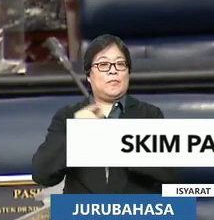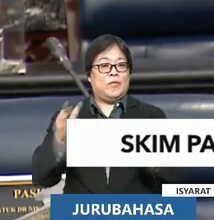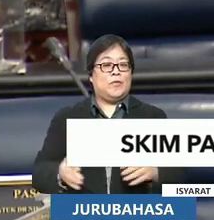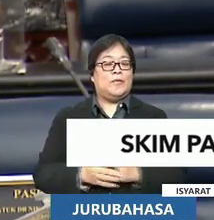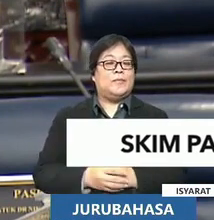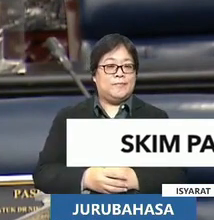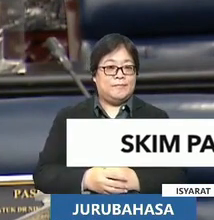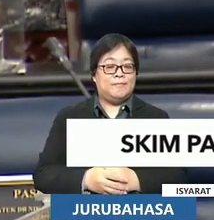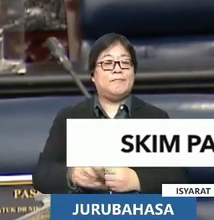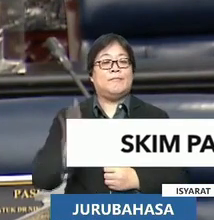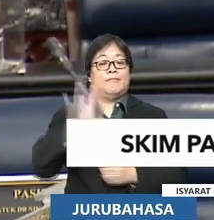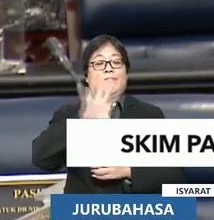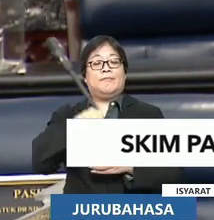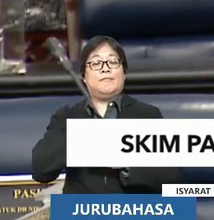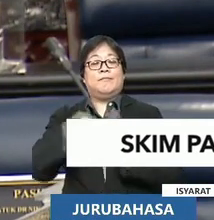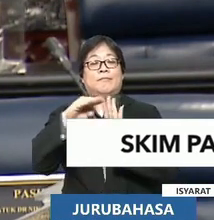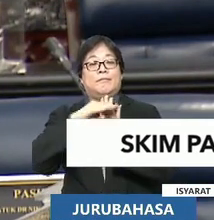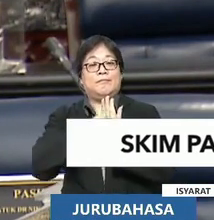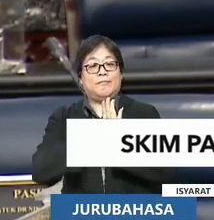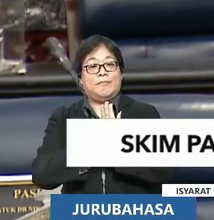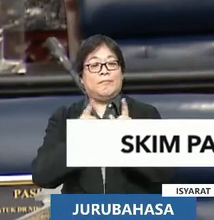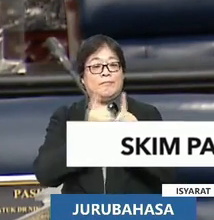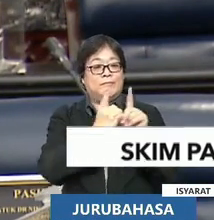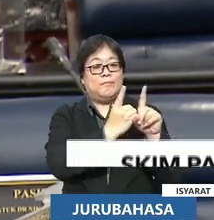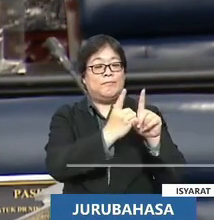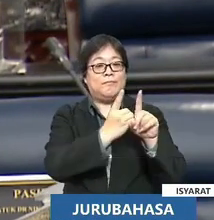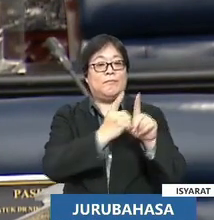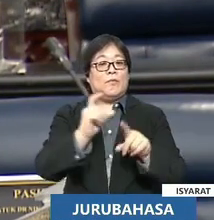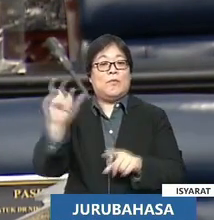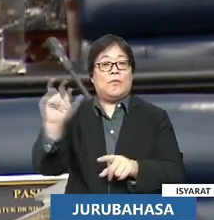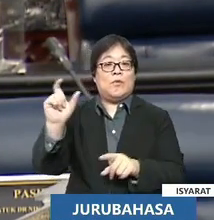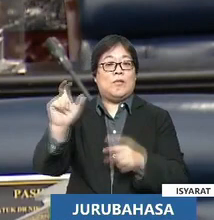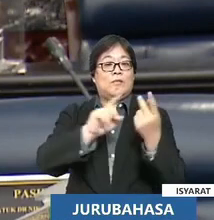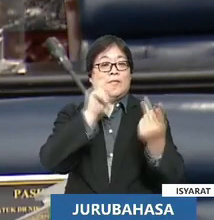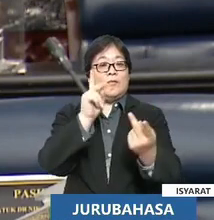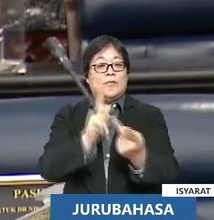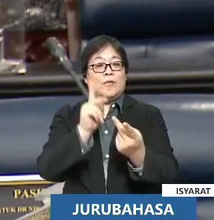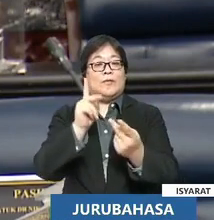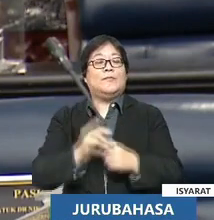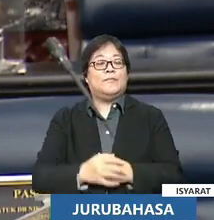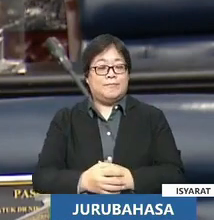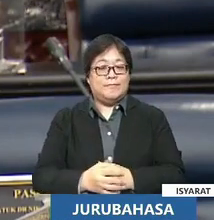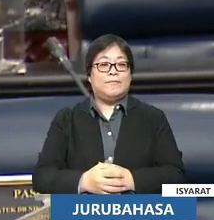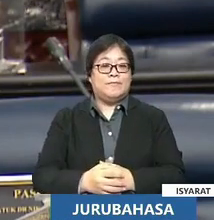baru yang berkembang dengan agak pesat dan kerajaan mencontohkan banyak lagi inovasi baru akan diperkenalkan surpassing the